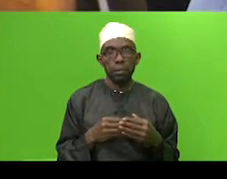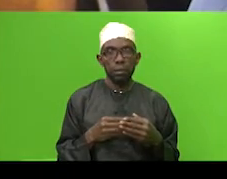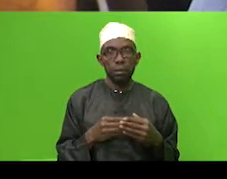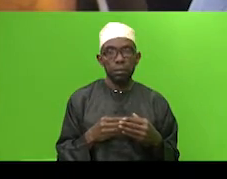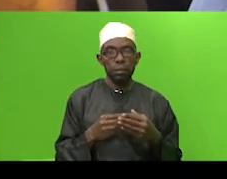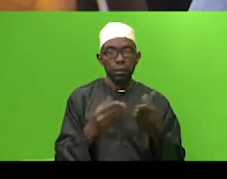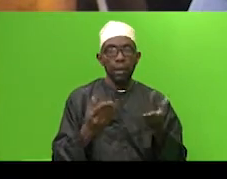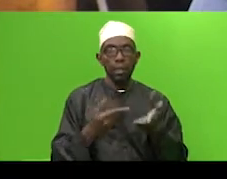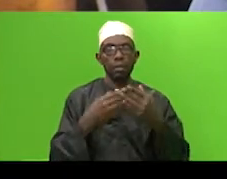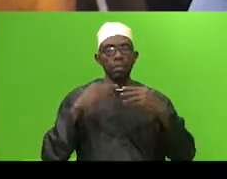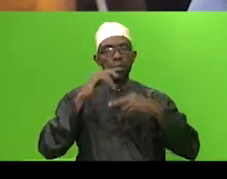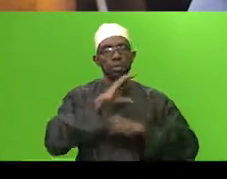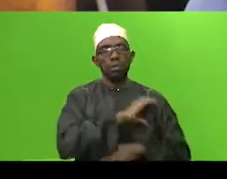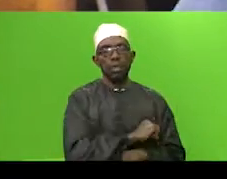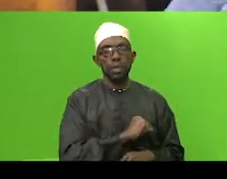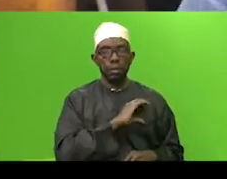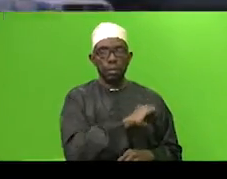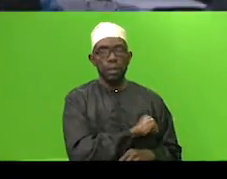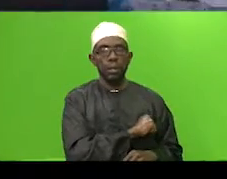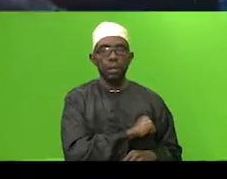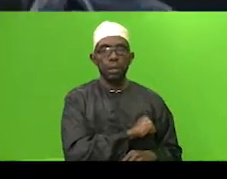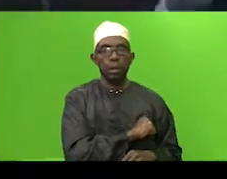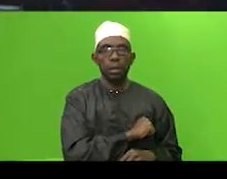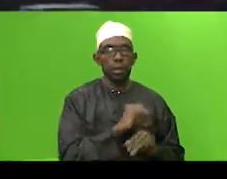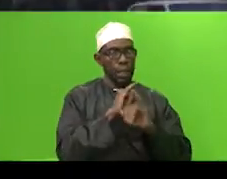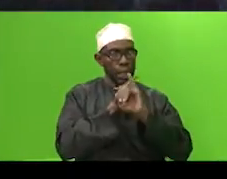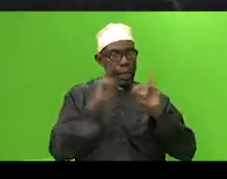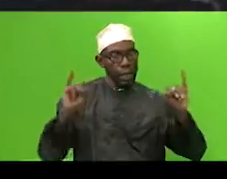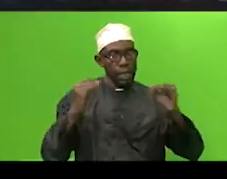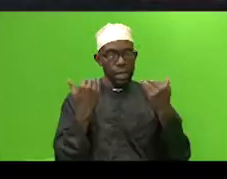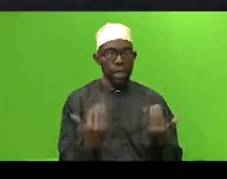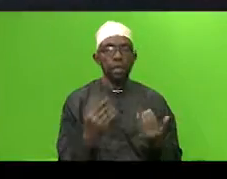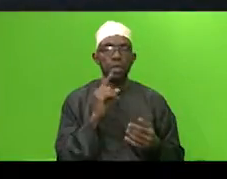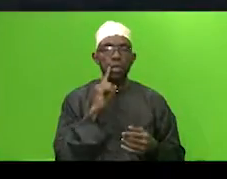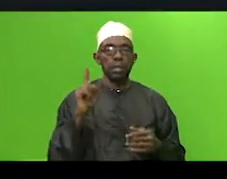Naye tunavumilia na tunakubali tuchupie, tunaona usafi usaanza kurudi vizuri.